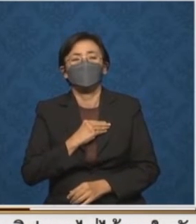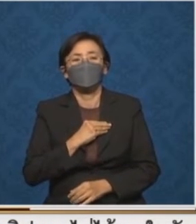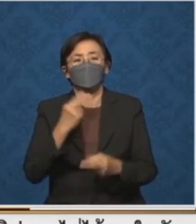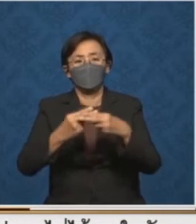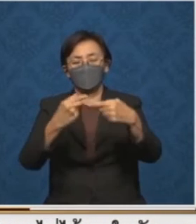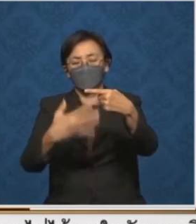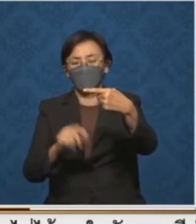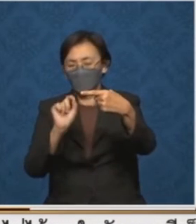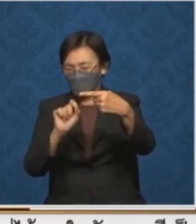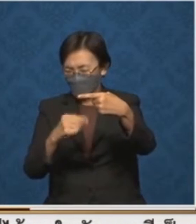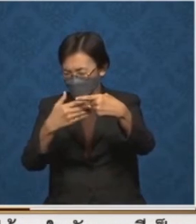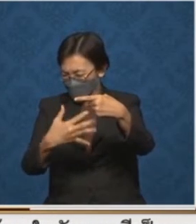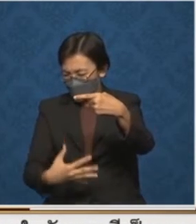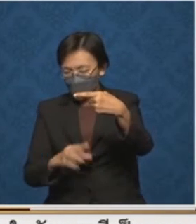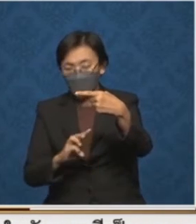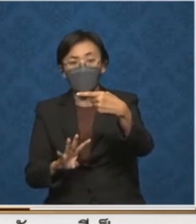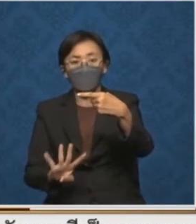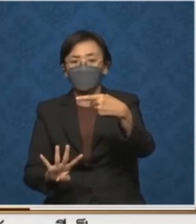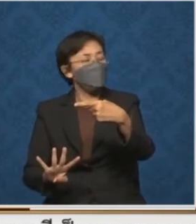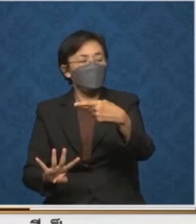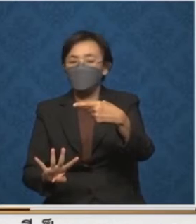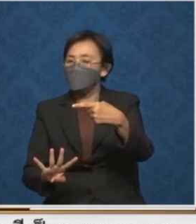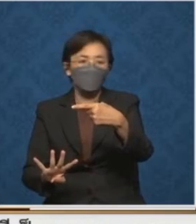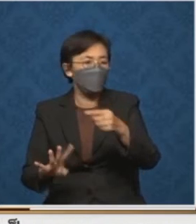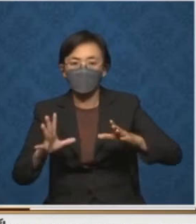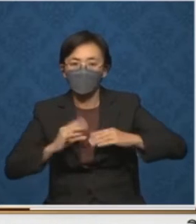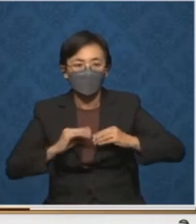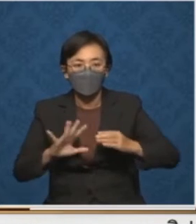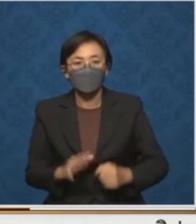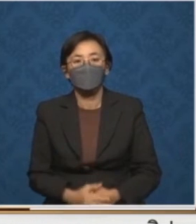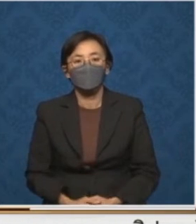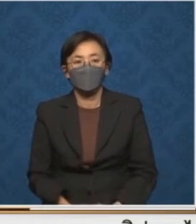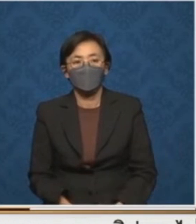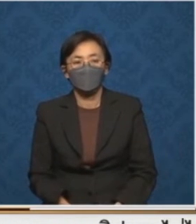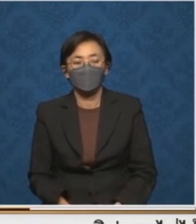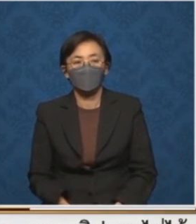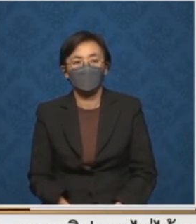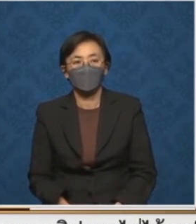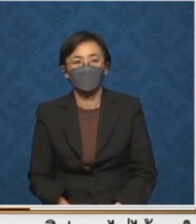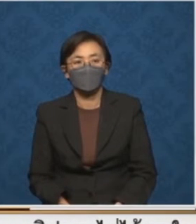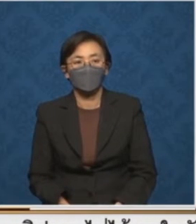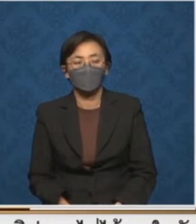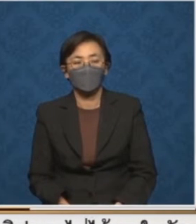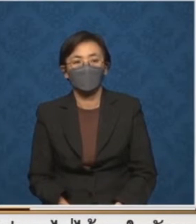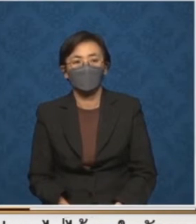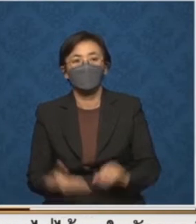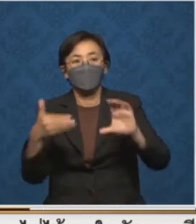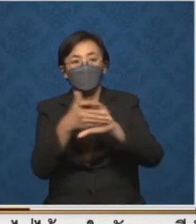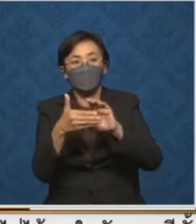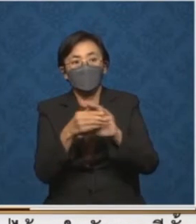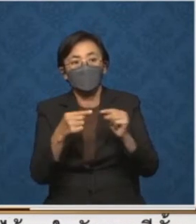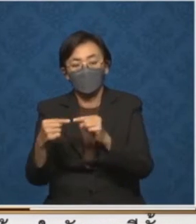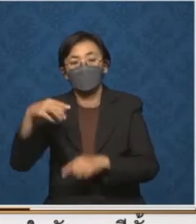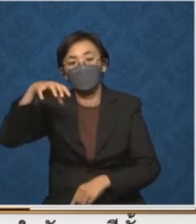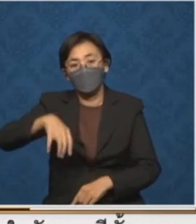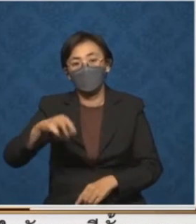ชี้วาซีนแวก3 เขมนะอยาวาแด 2 เขมเลยก็เอาโวิดไม่อยู่วอนผู้บริฐานประเทศนึ